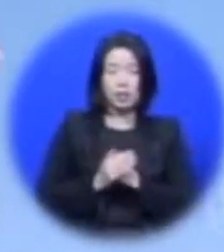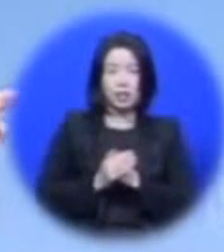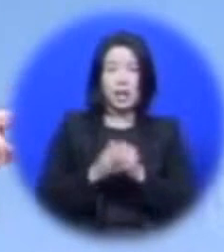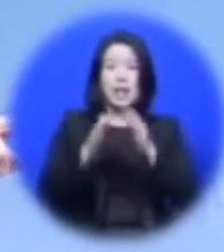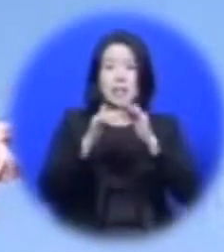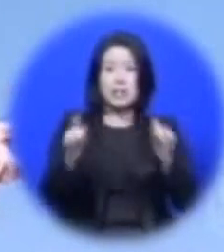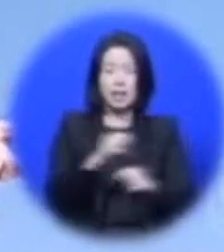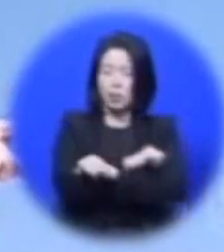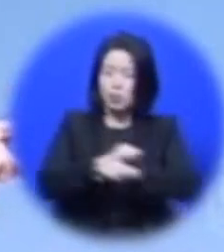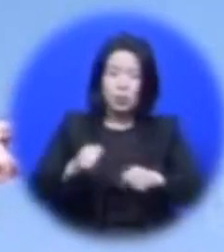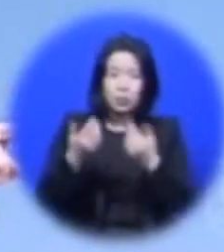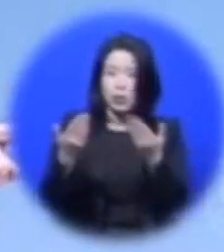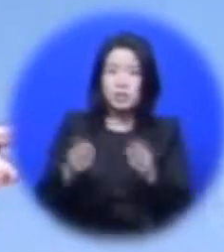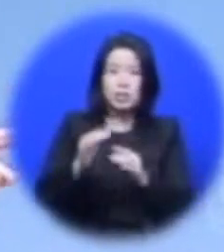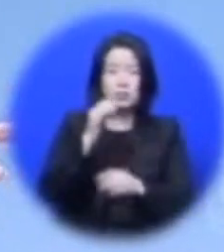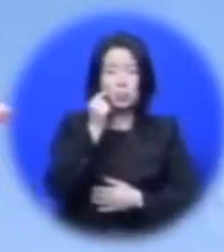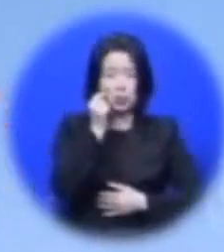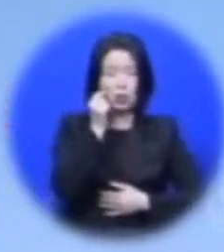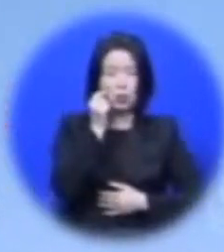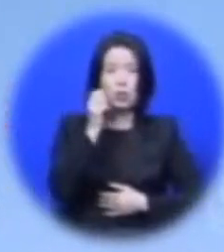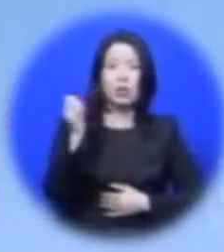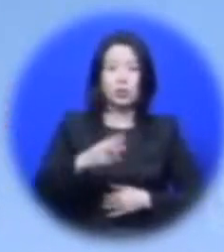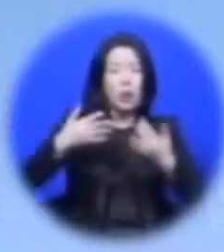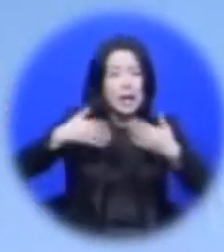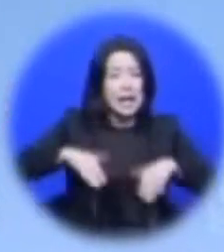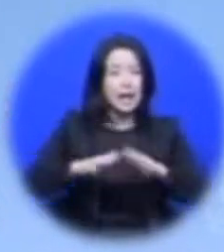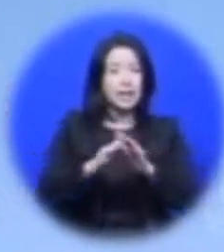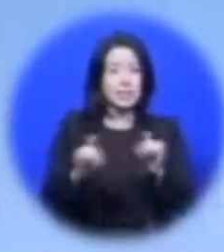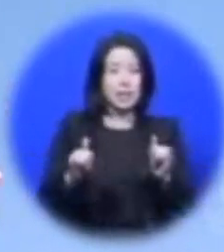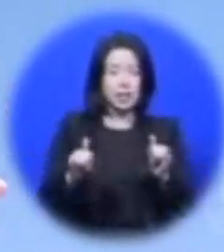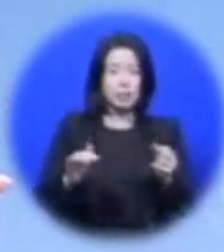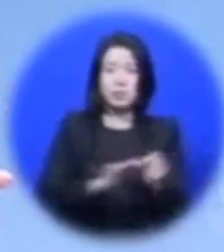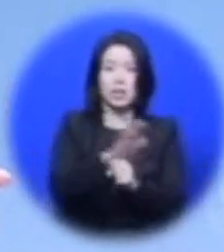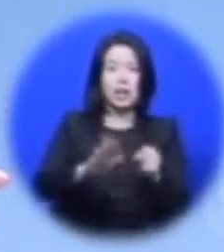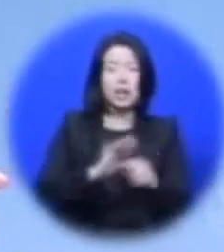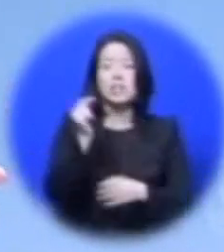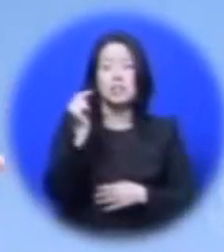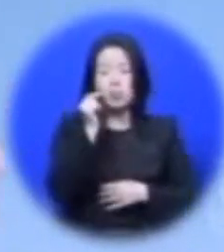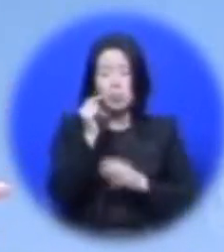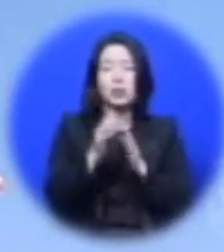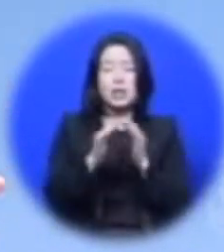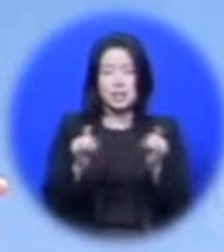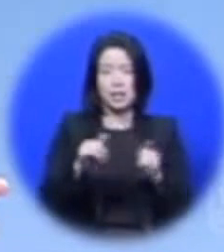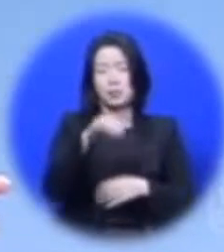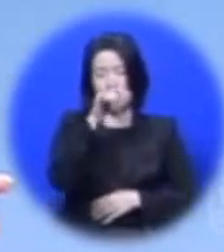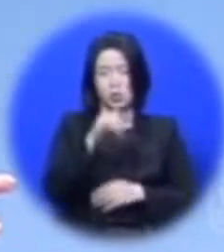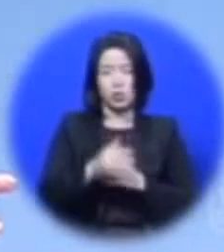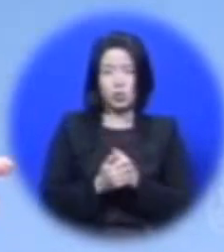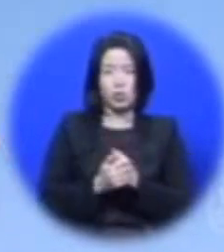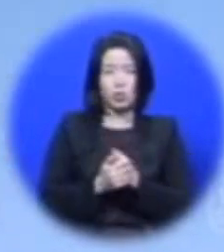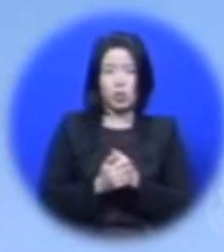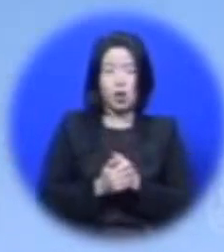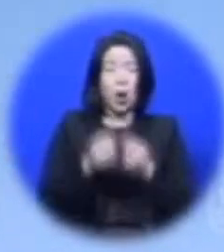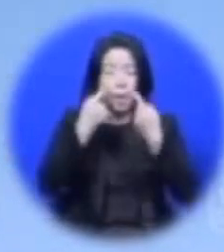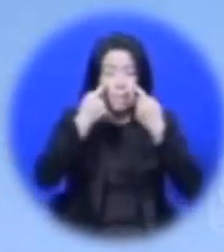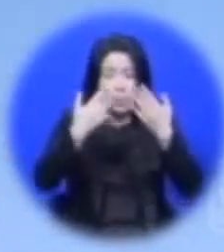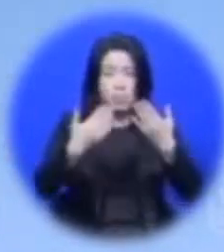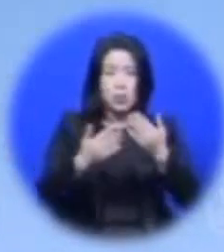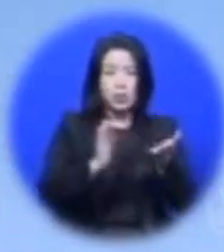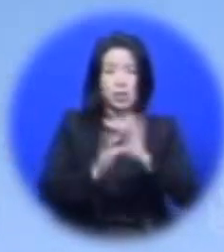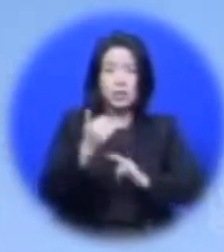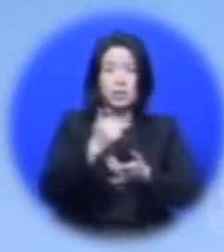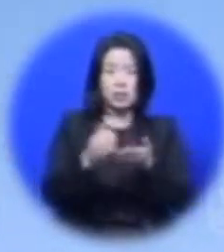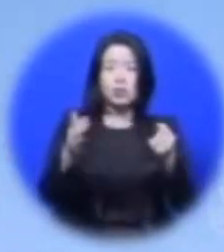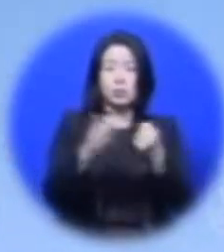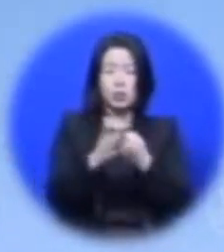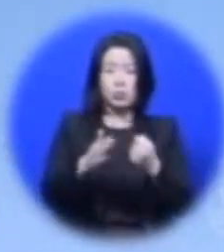사람들을 용서하지 못하고 약한 사람, 사랑하지 못하는 사람들이 있어요. 분명히 예수님